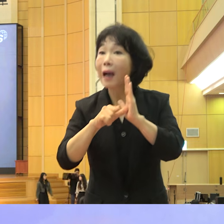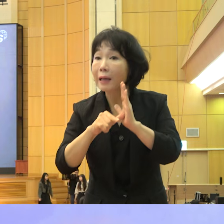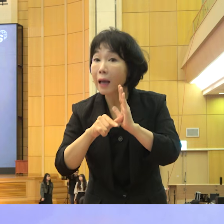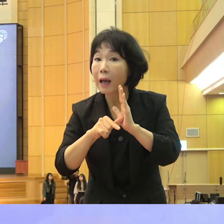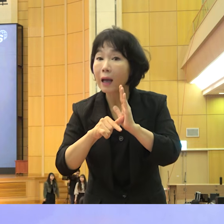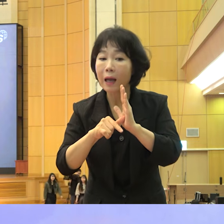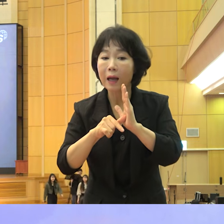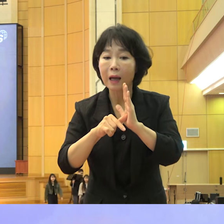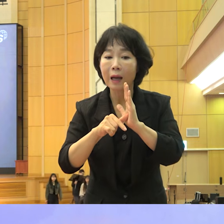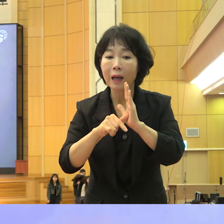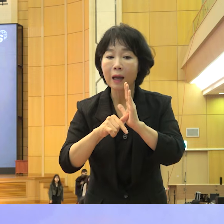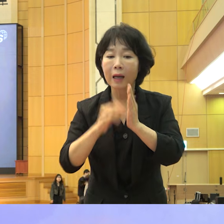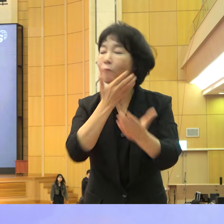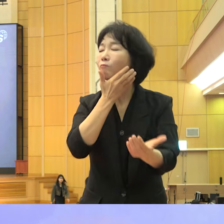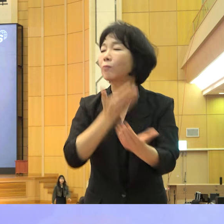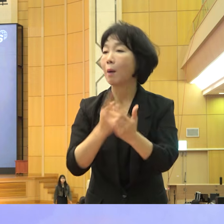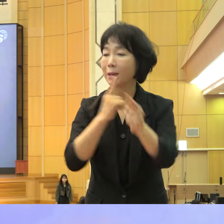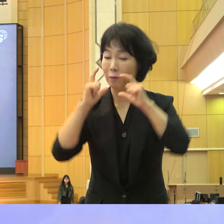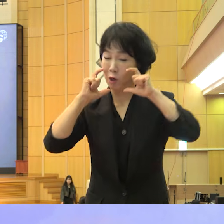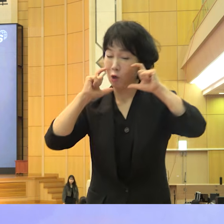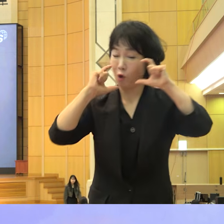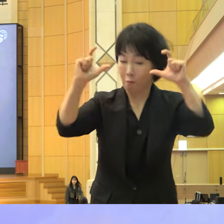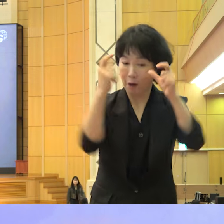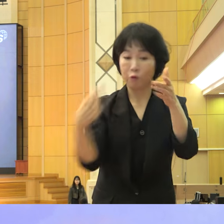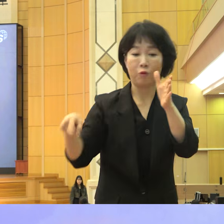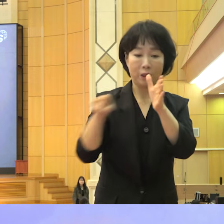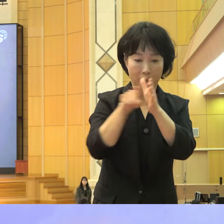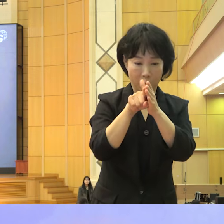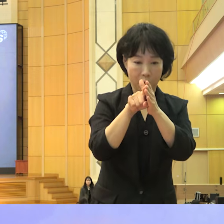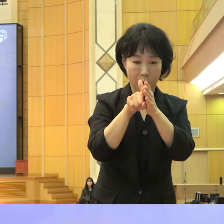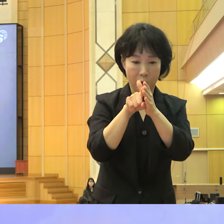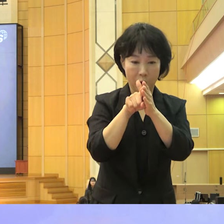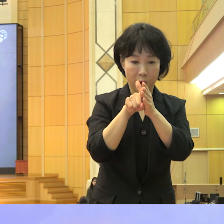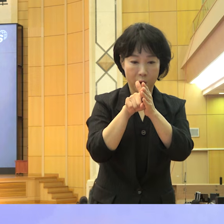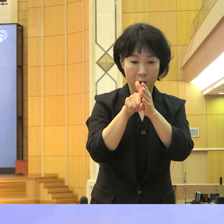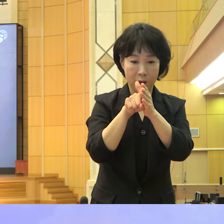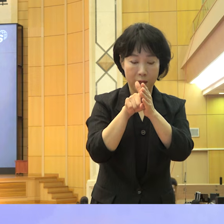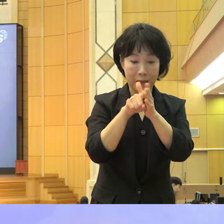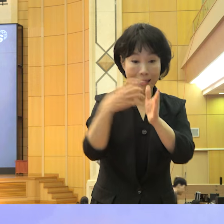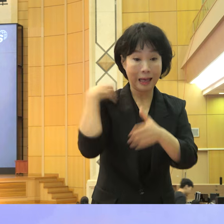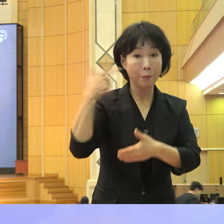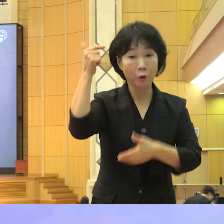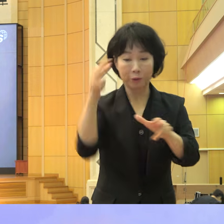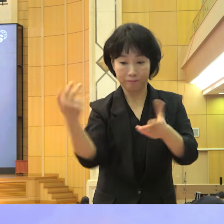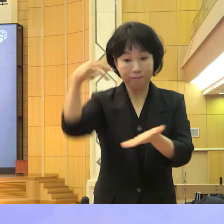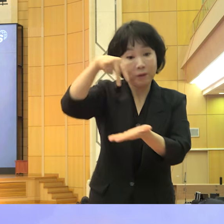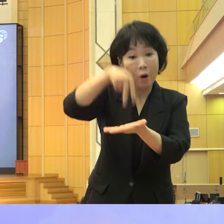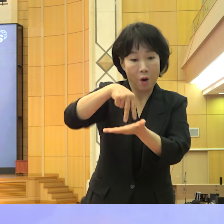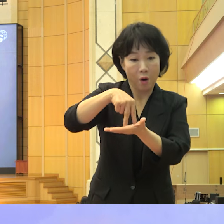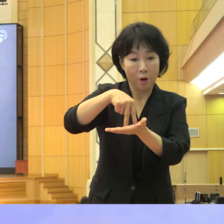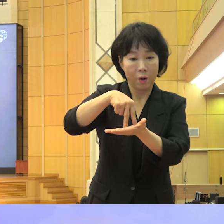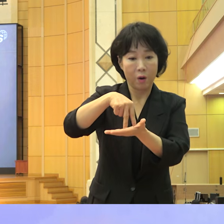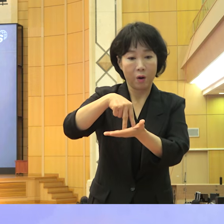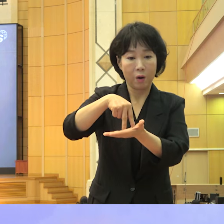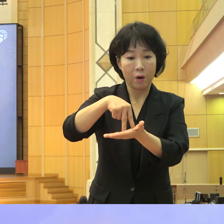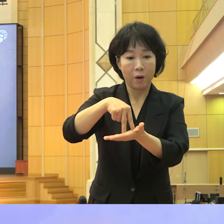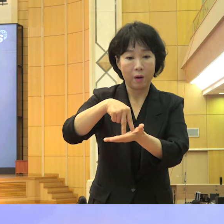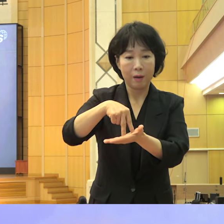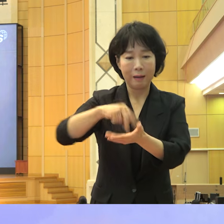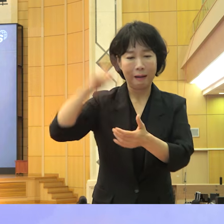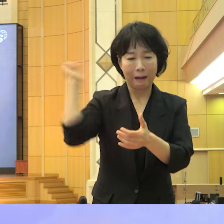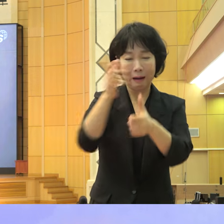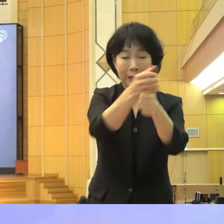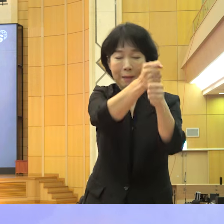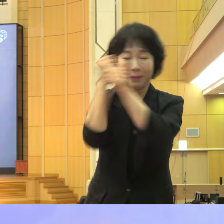하나님의 귀한 말씀을 증거하시기 위해서 우리 사자 목사님 자리에 서셨사오니 능히 장중에